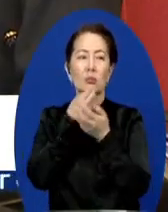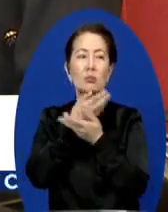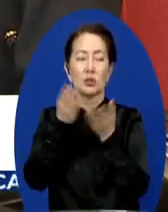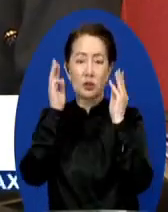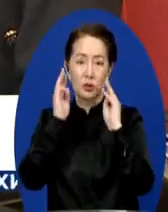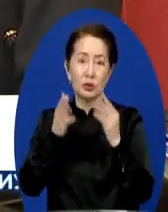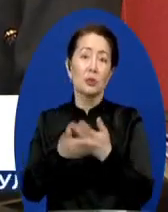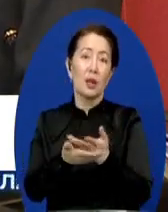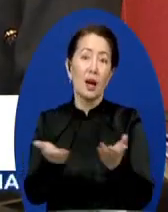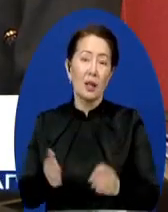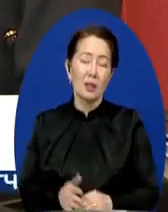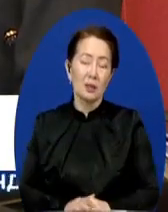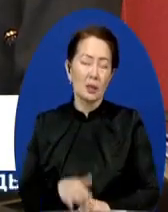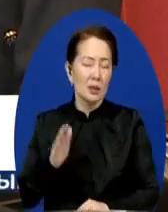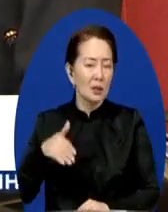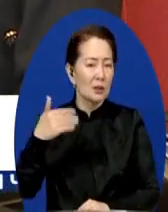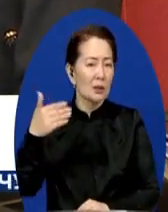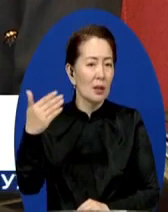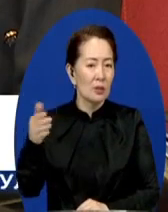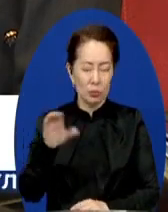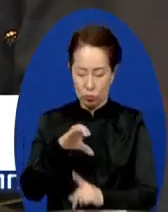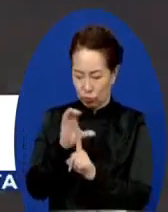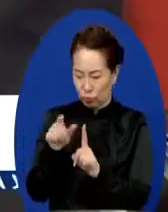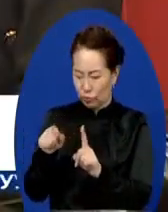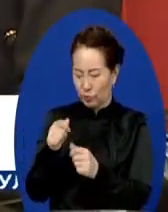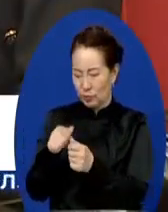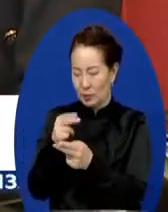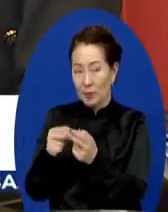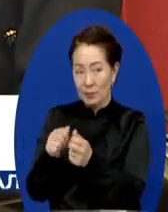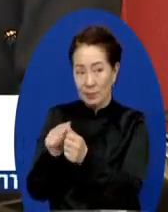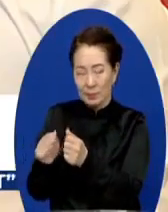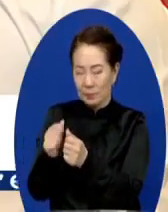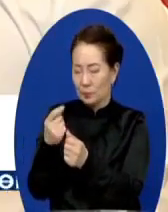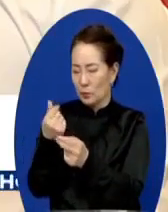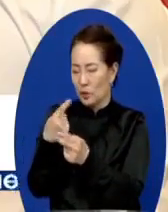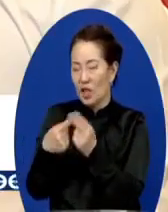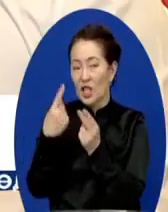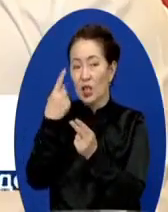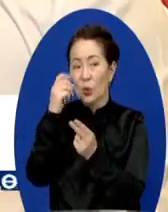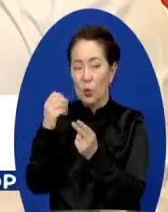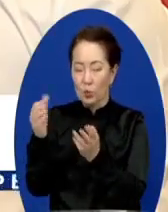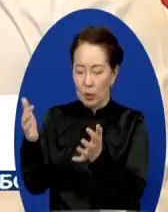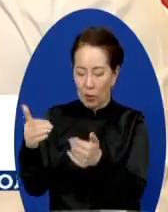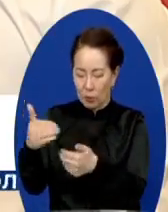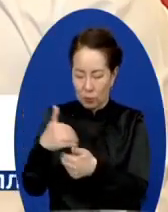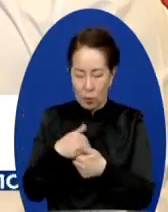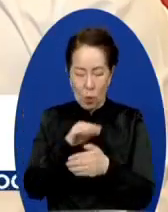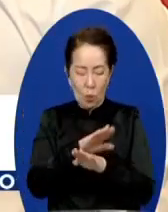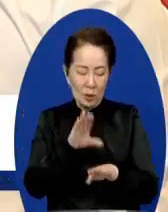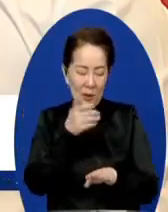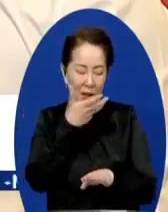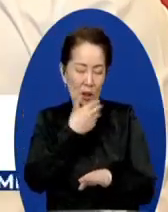хүргэх шийдвэр гаргасан байна. Цаашид соёлын салбарт худалдаалагдж байгаа тасалбар бүрийн 1% төлрүүлж хүүхдийн